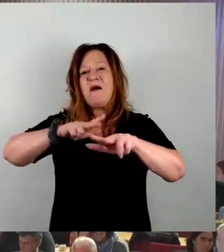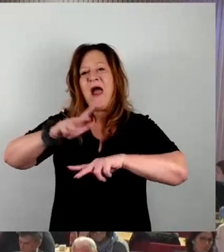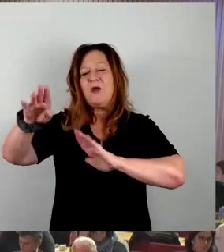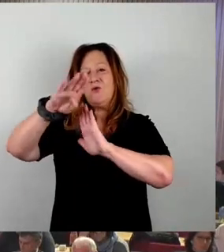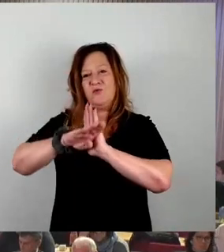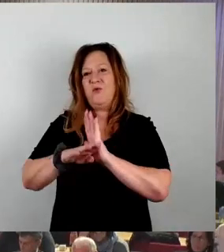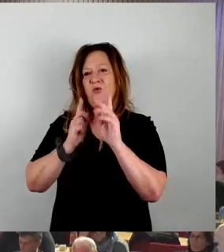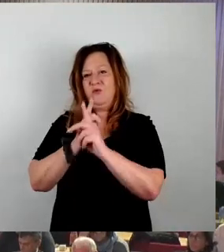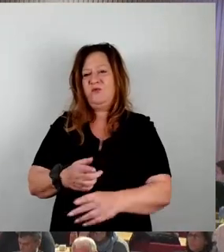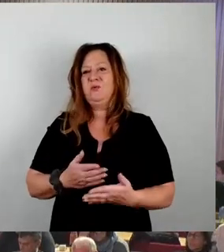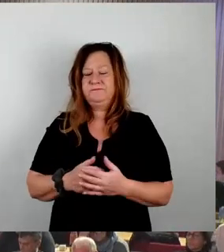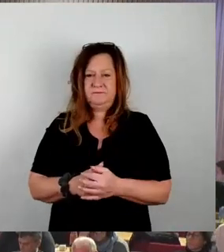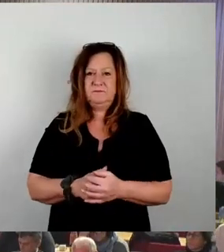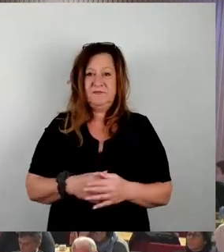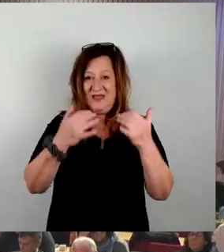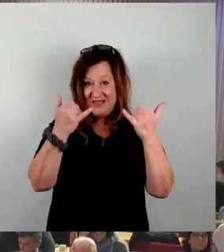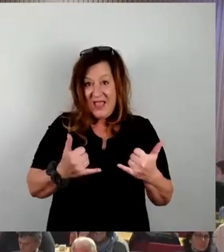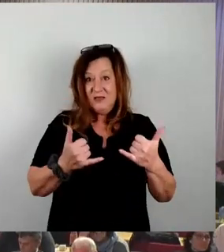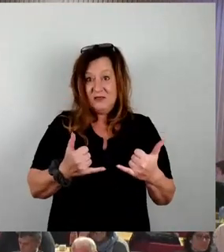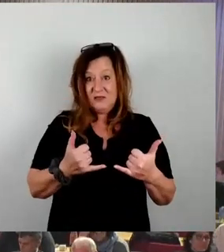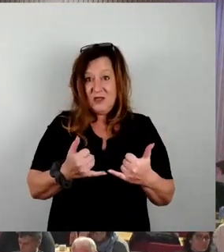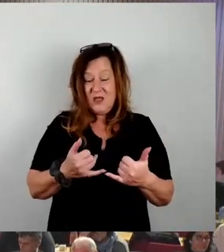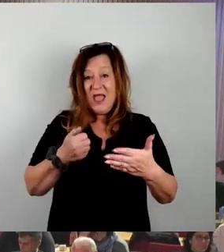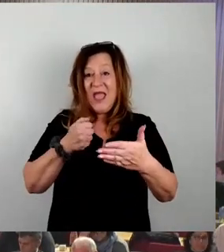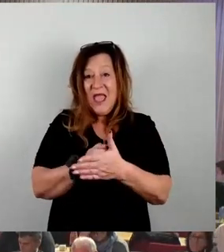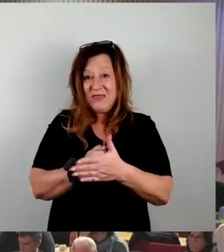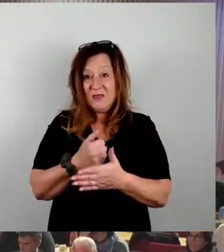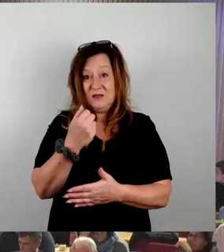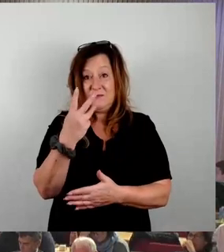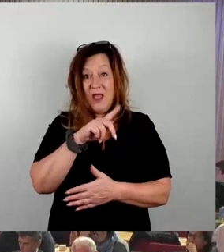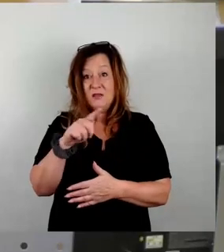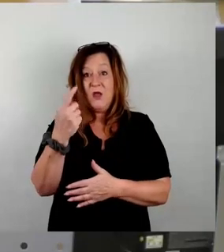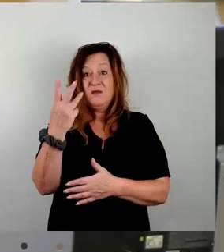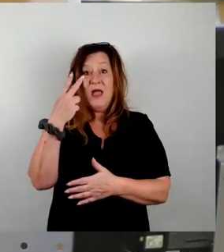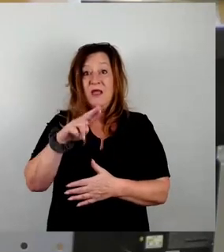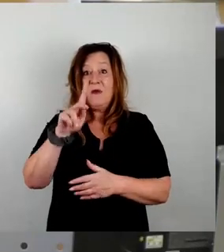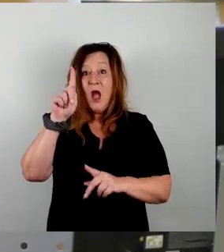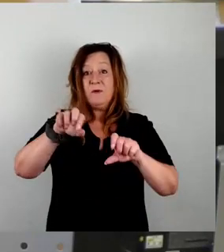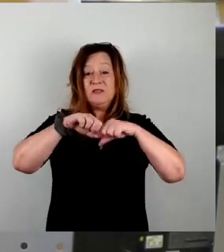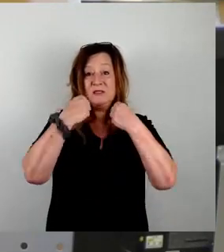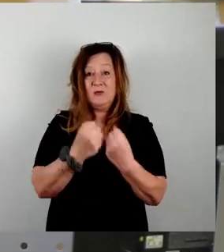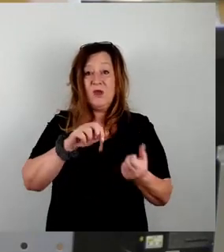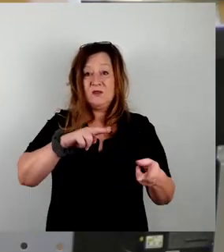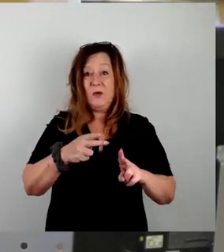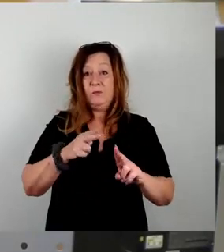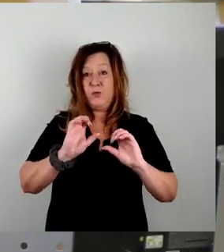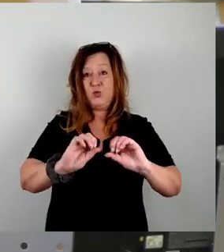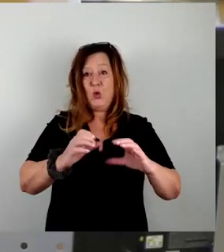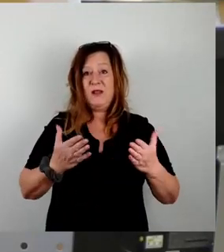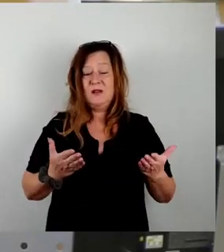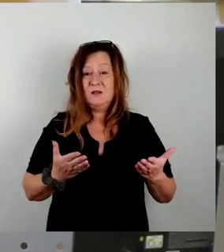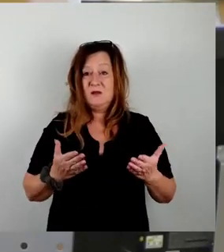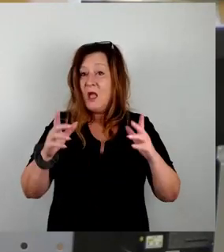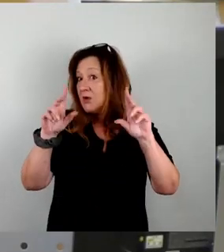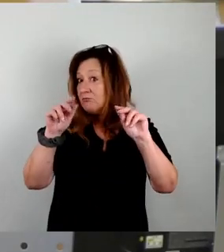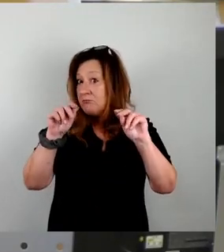Ende 2023, geändert hat sich nichts. Was ist also mit dieser